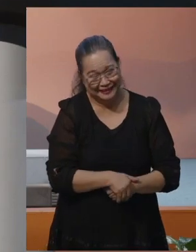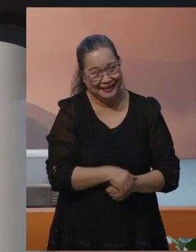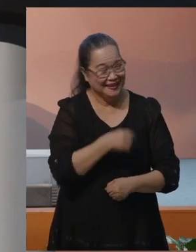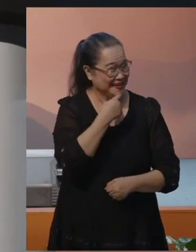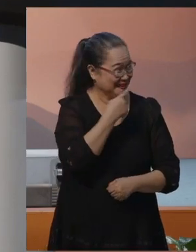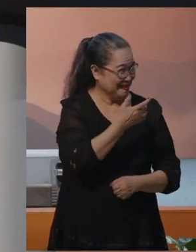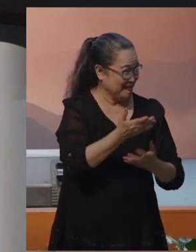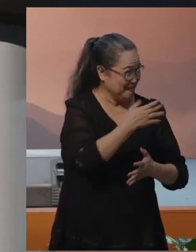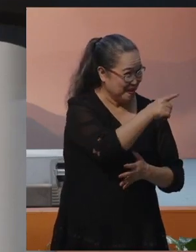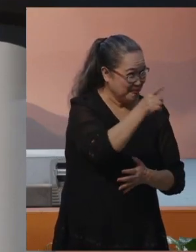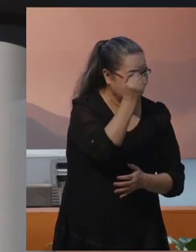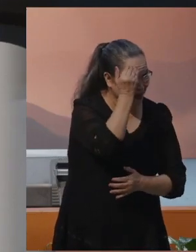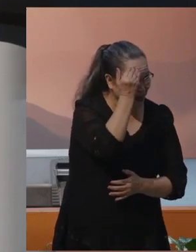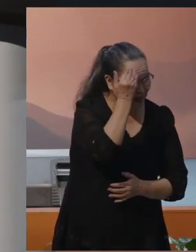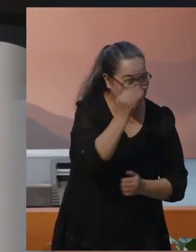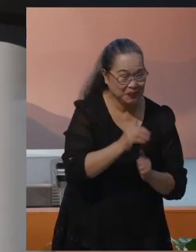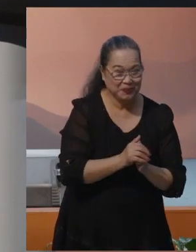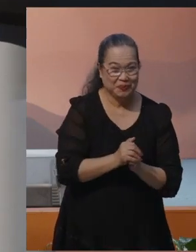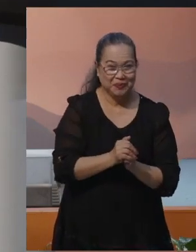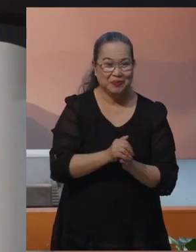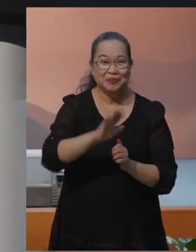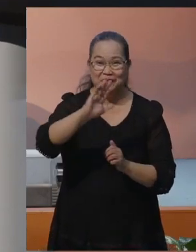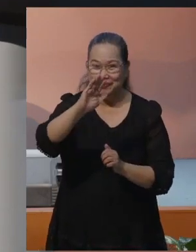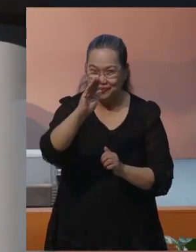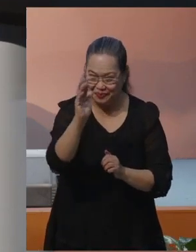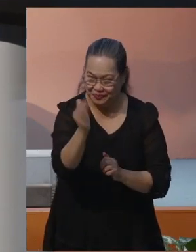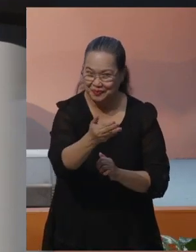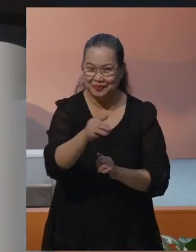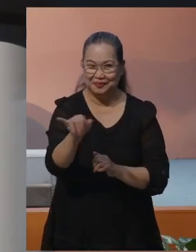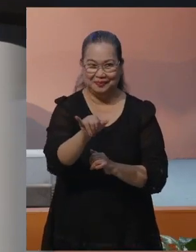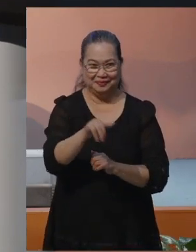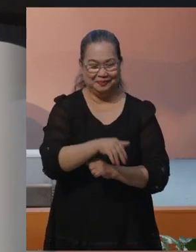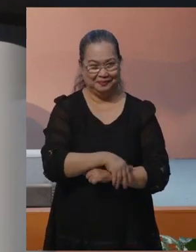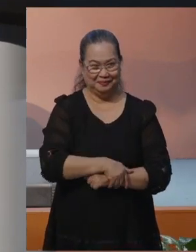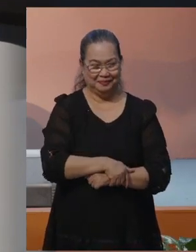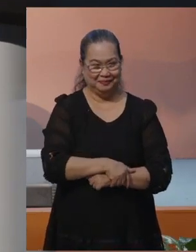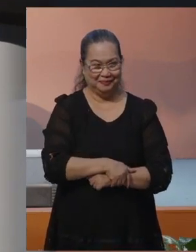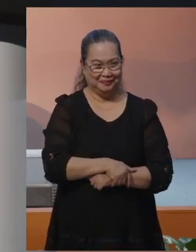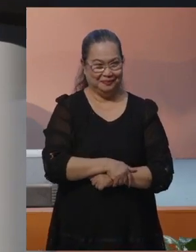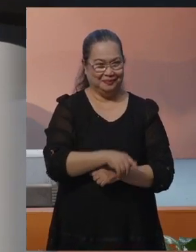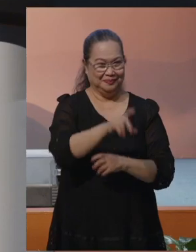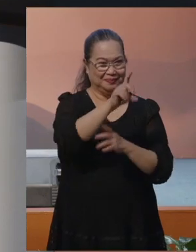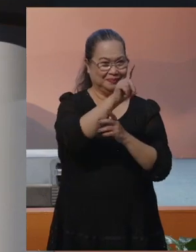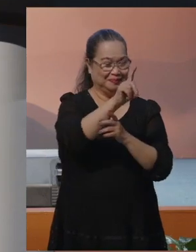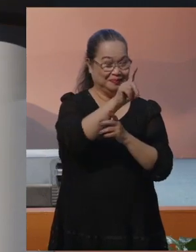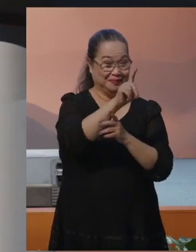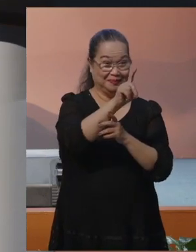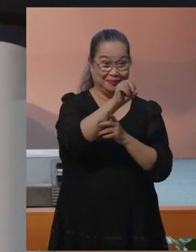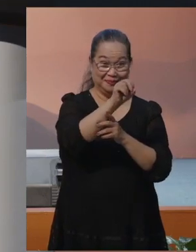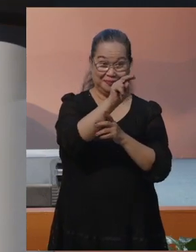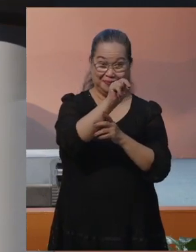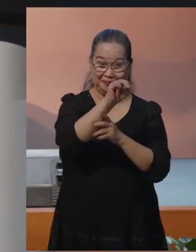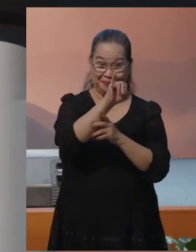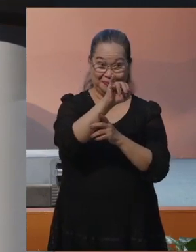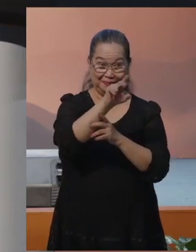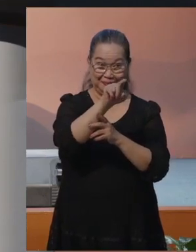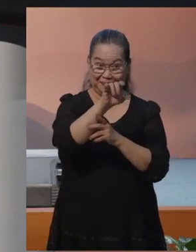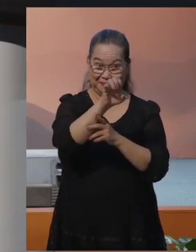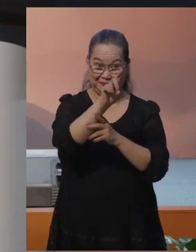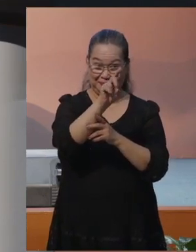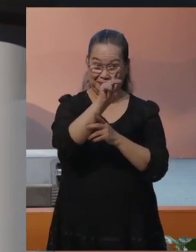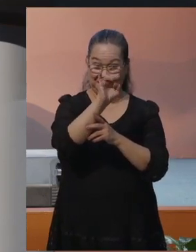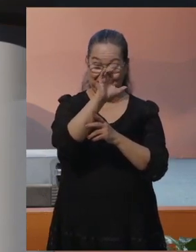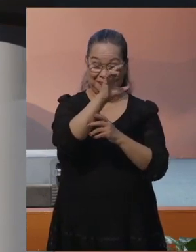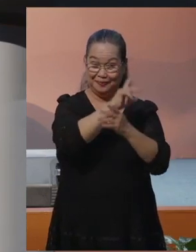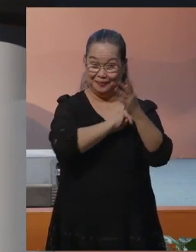baka familiar sa inyo. Parang kaapelido niya. Si Adonizedek, Lord of Righteousness,